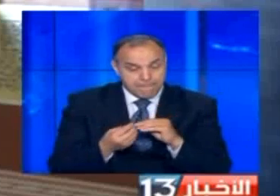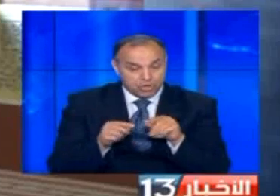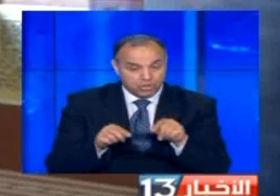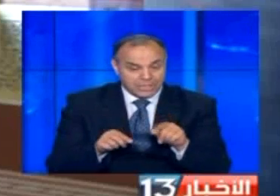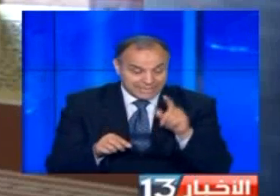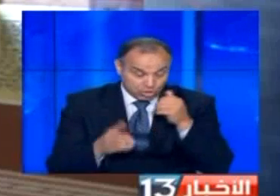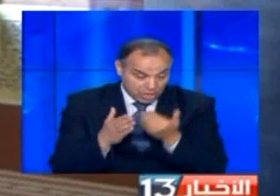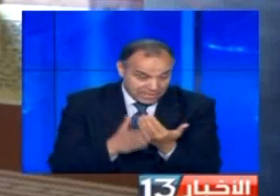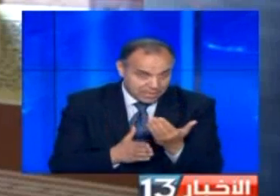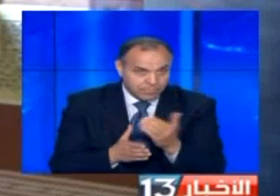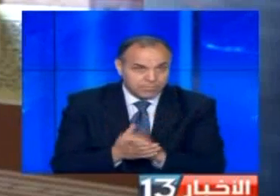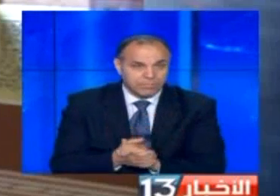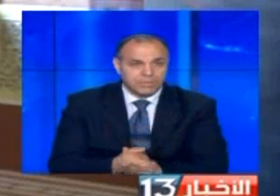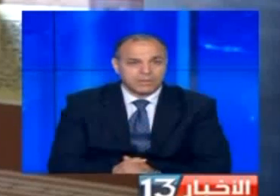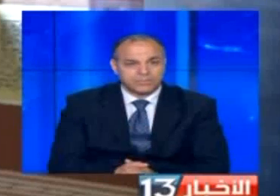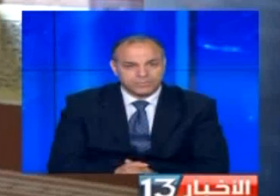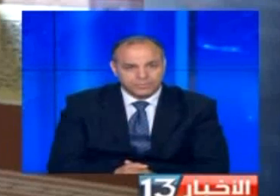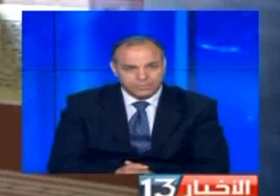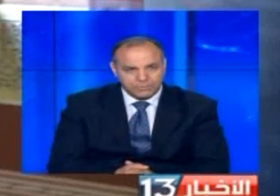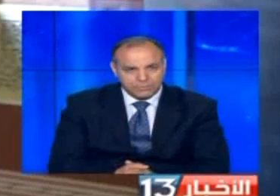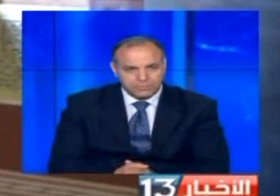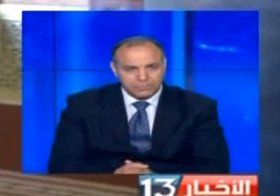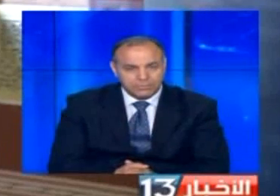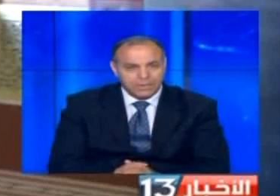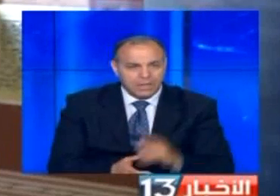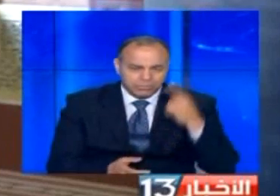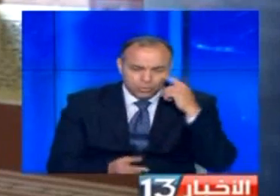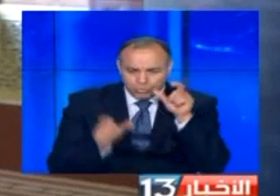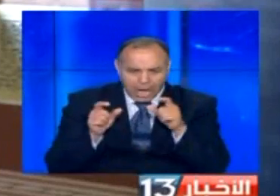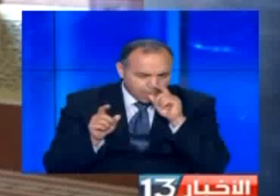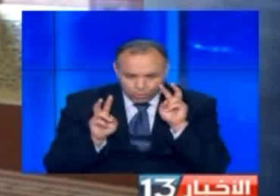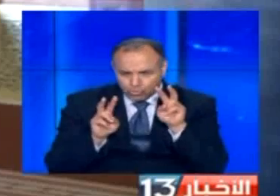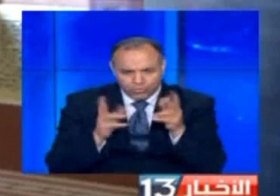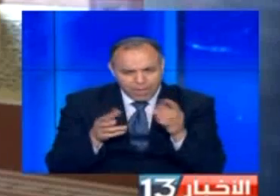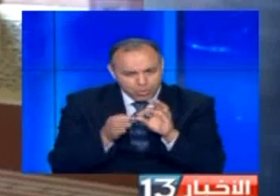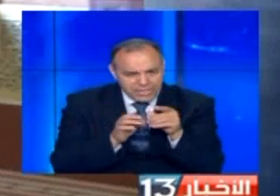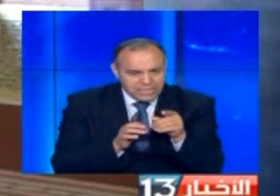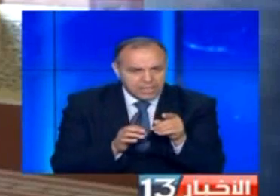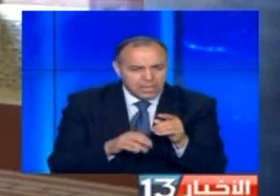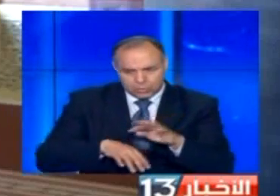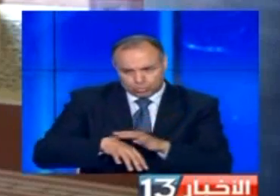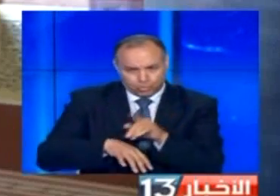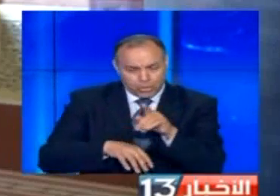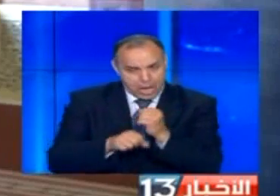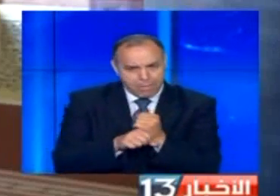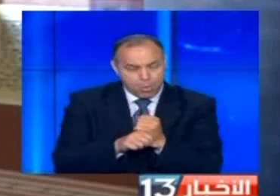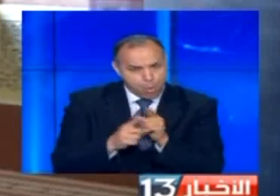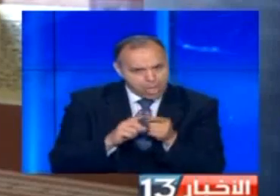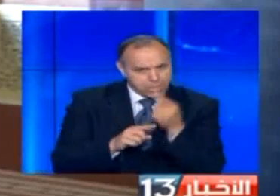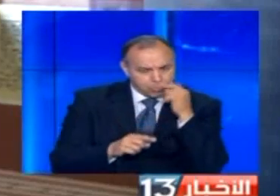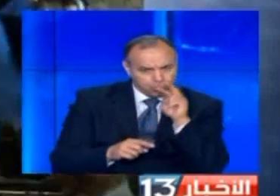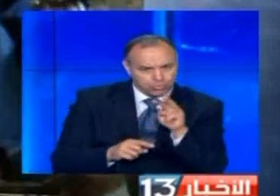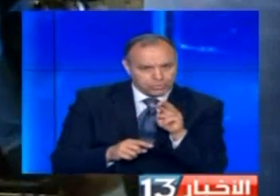معاصره وهنا ومن هون بعتقد انه المشاهد عاده ما تثير مثل هذه الاعمال ويهتم